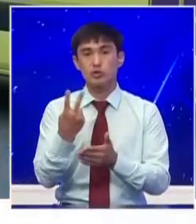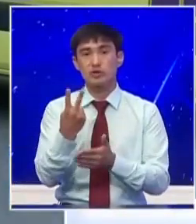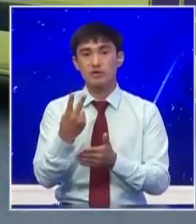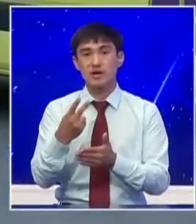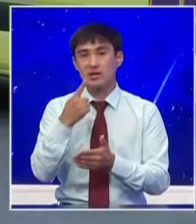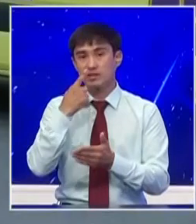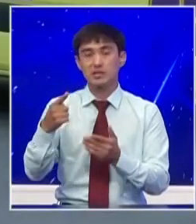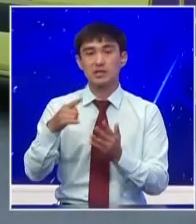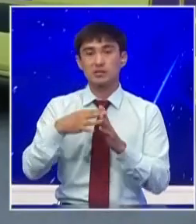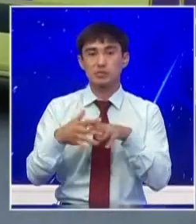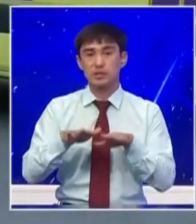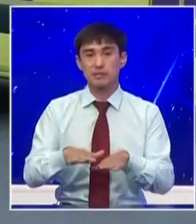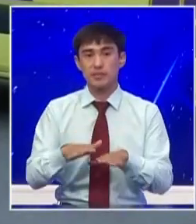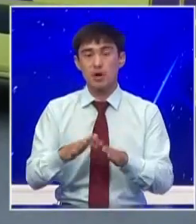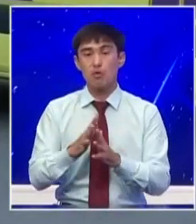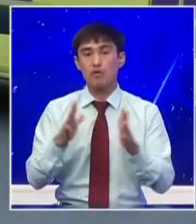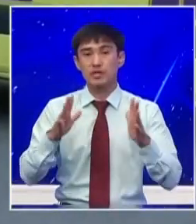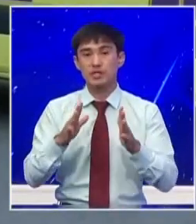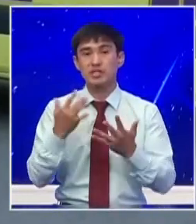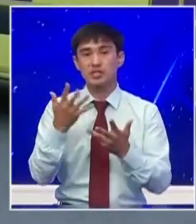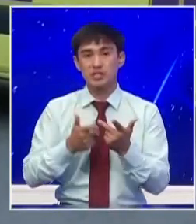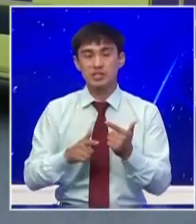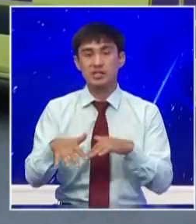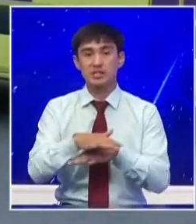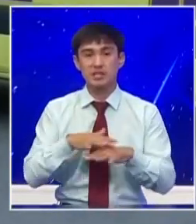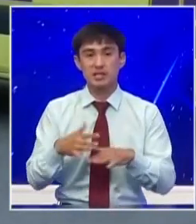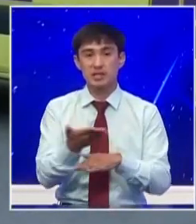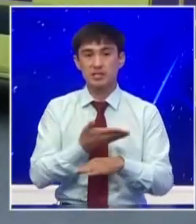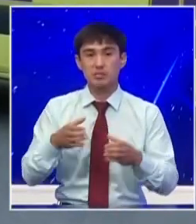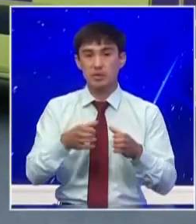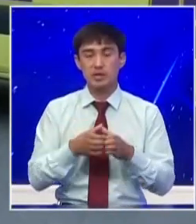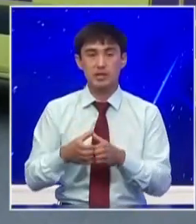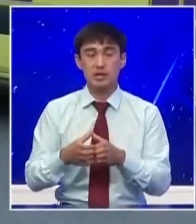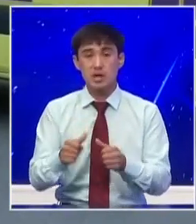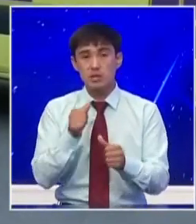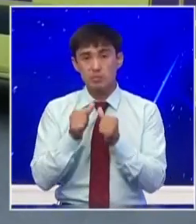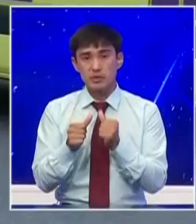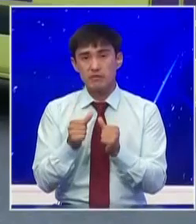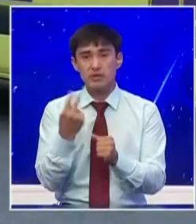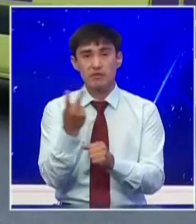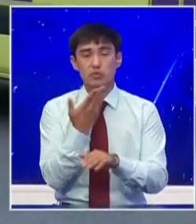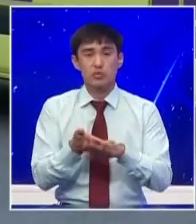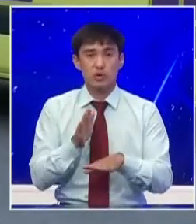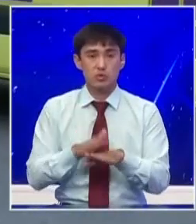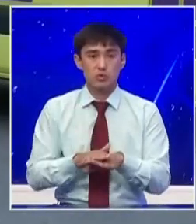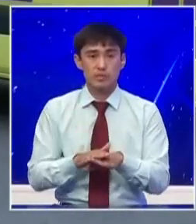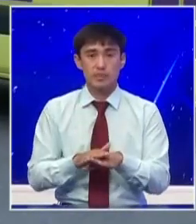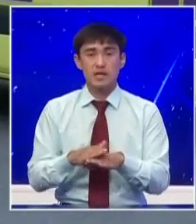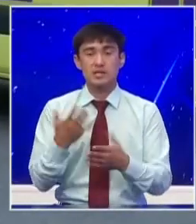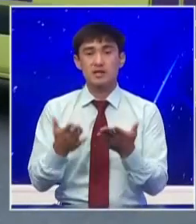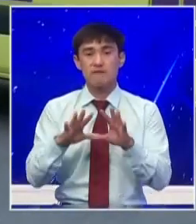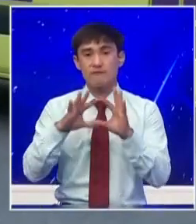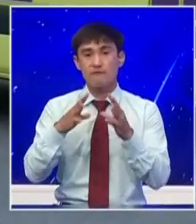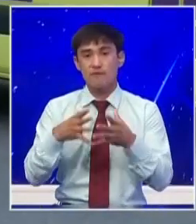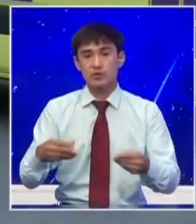в дислокациях. Из-за увеличения численности населения нашей бригады испытывает двойную нагрузку. Если весной мы